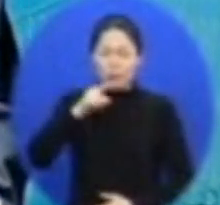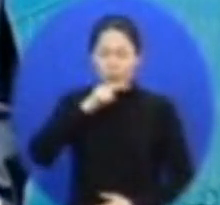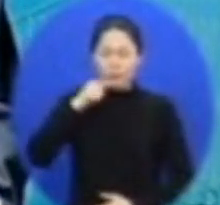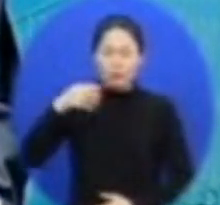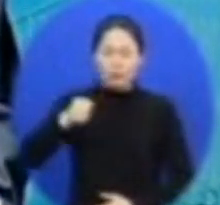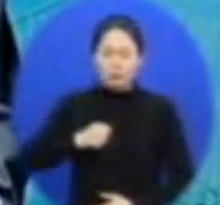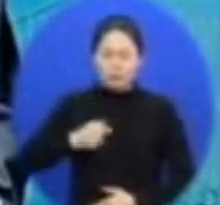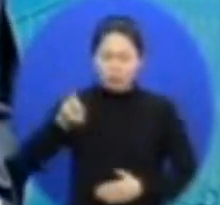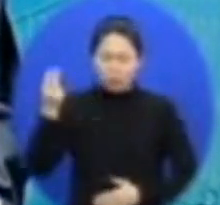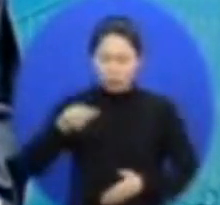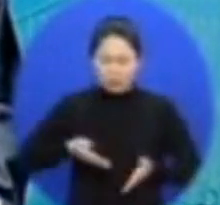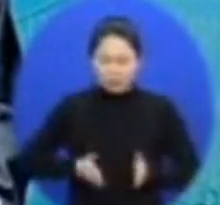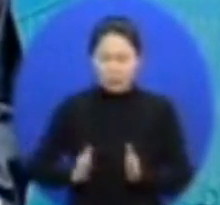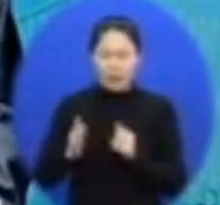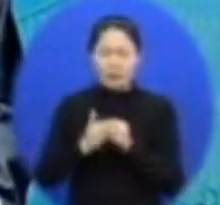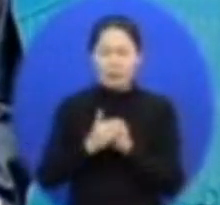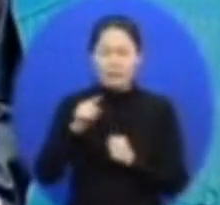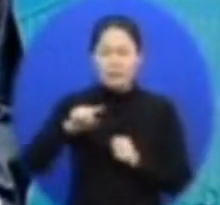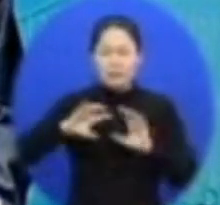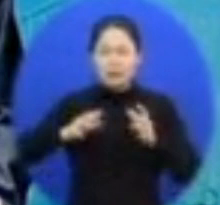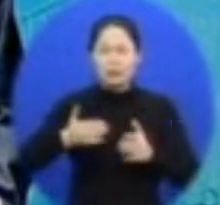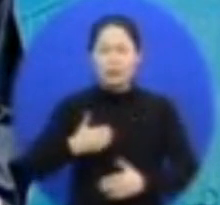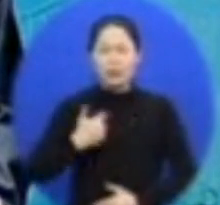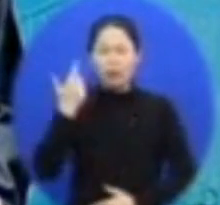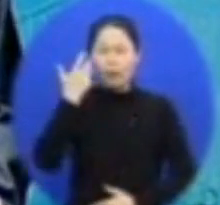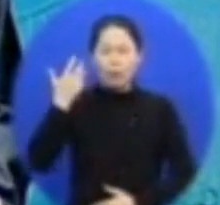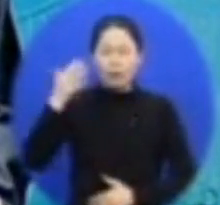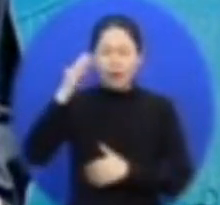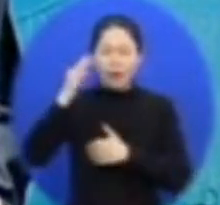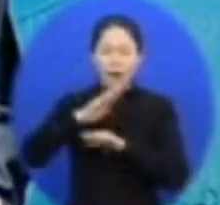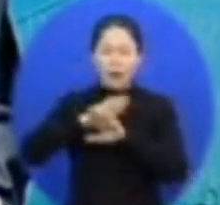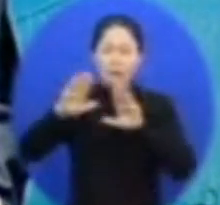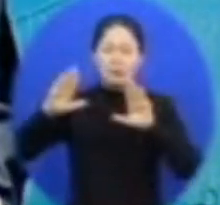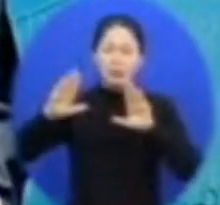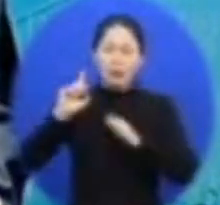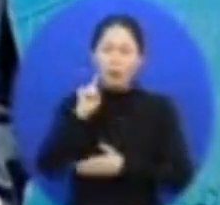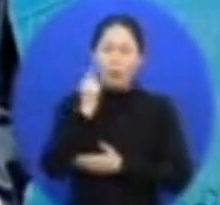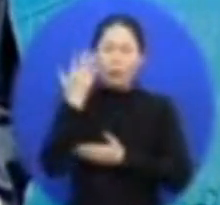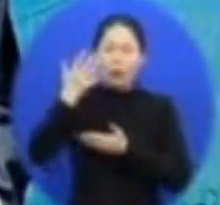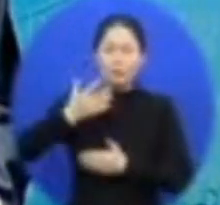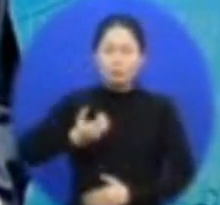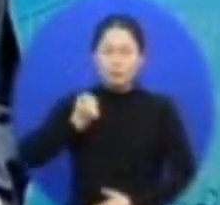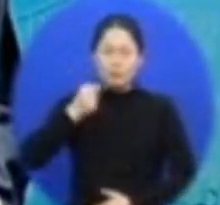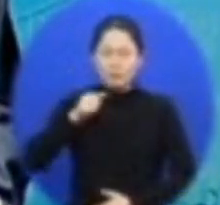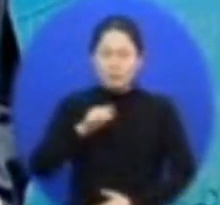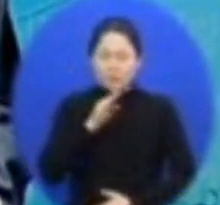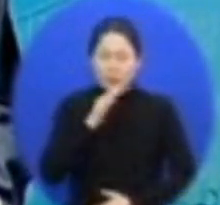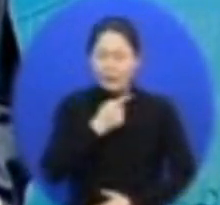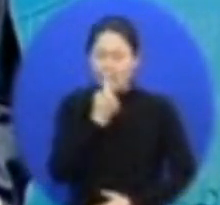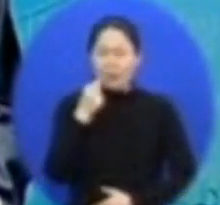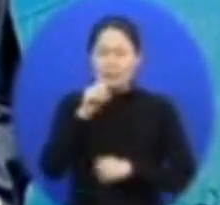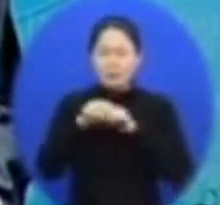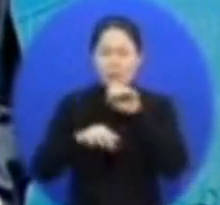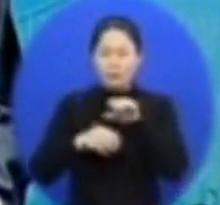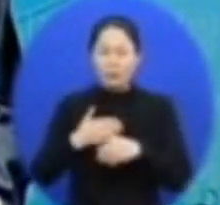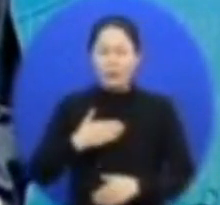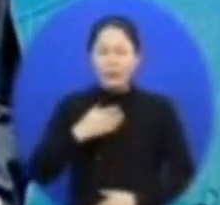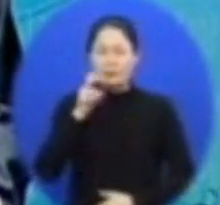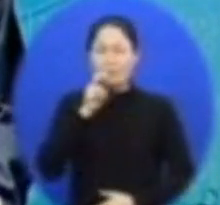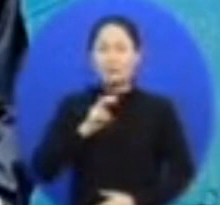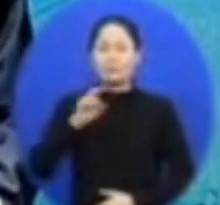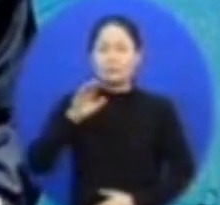e 세상에서 내 영혼이 하늘의 영광 누리 도다 이것이 나의 간증이요 이것이 나의 찬송 1